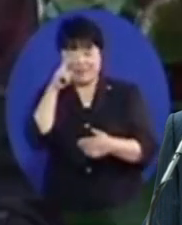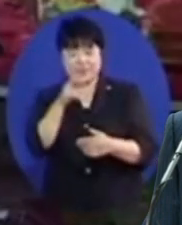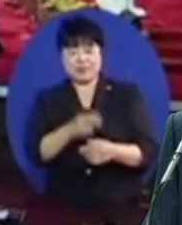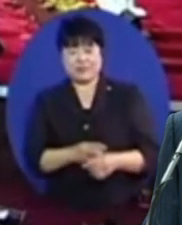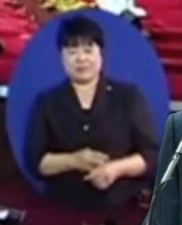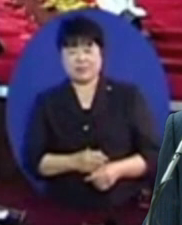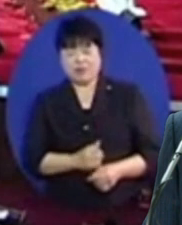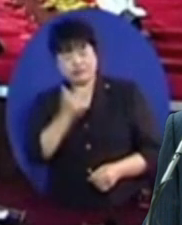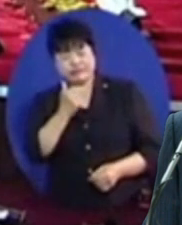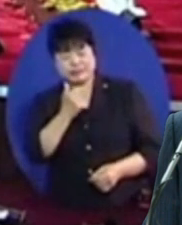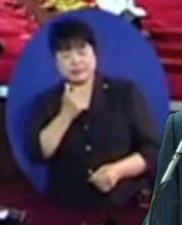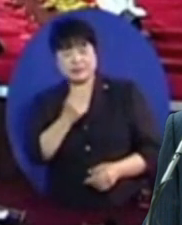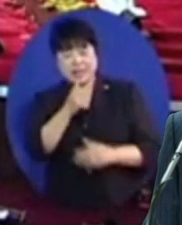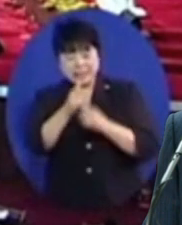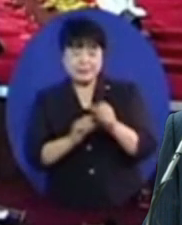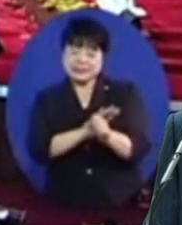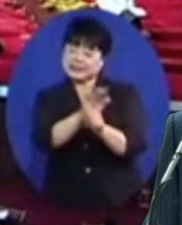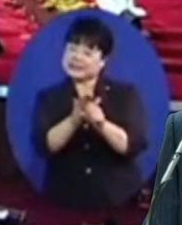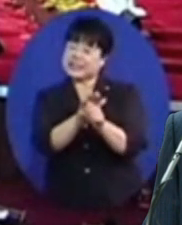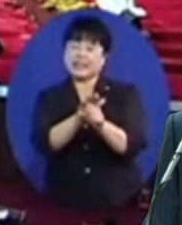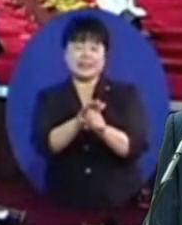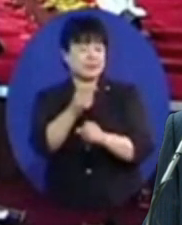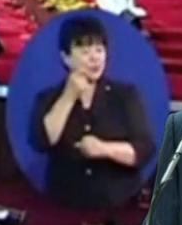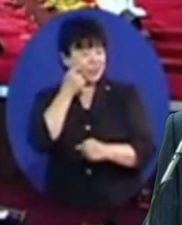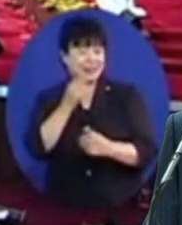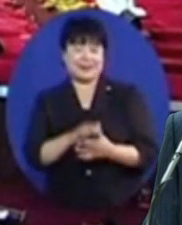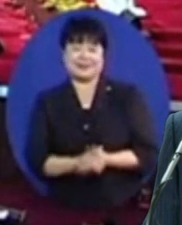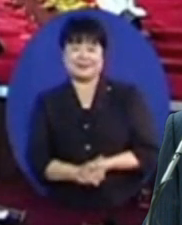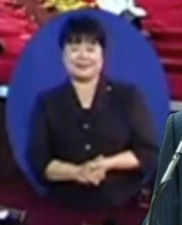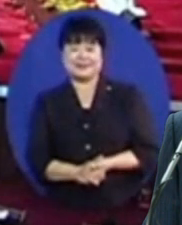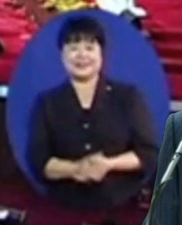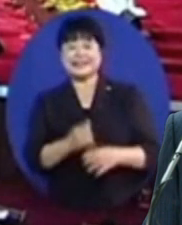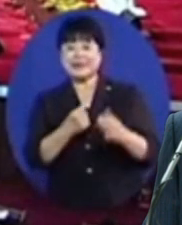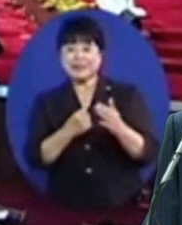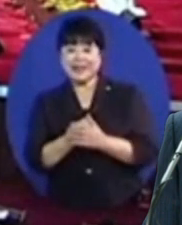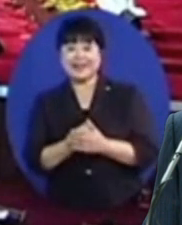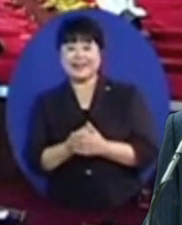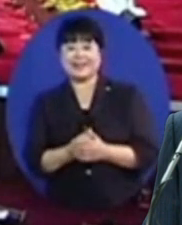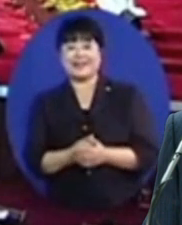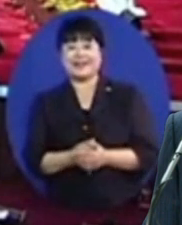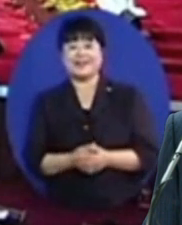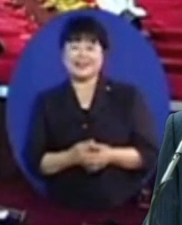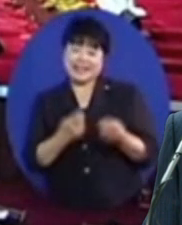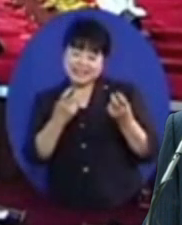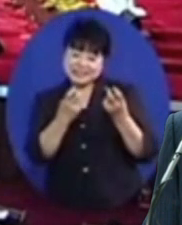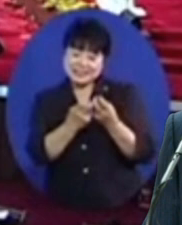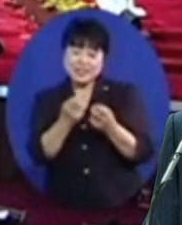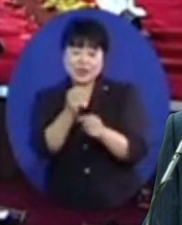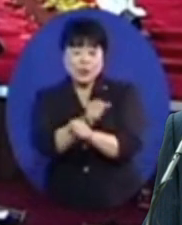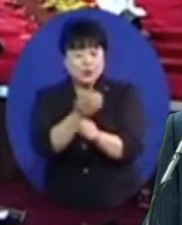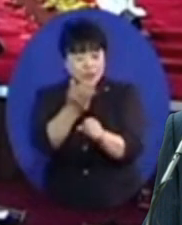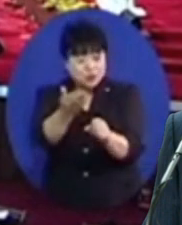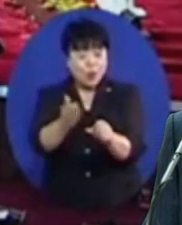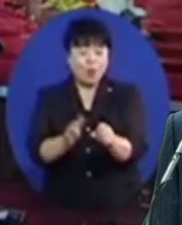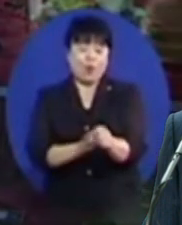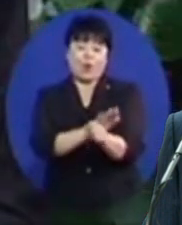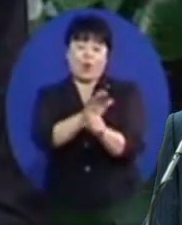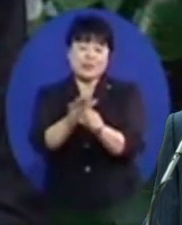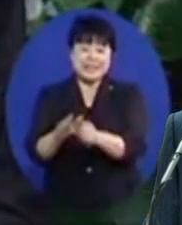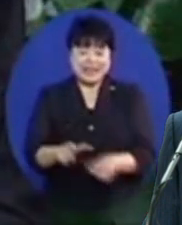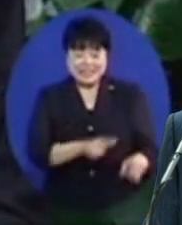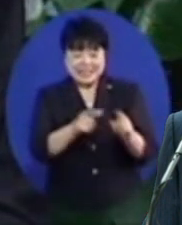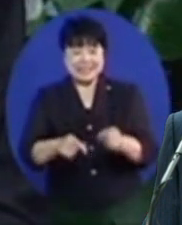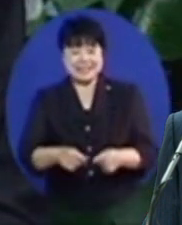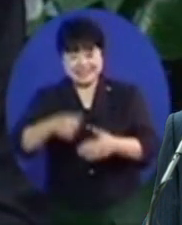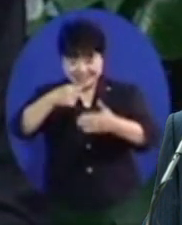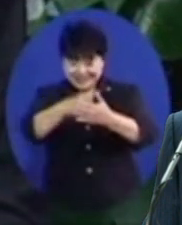분노를 가지고는 하나님을 사랑한다고 말할 수가 없는 것입니다. 그러므로 어찌하든지 용서하며 사는 길을 선택해야